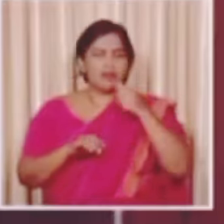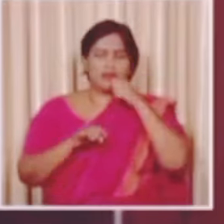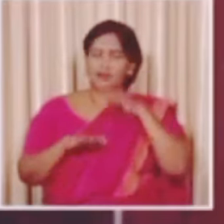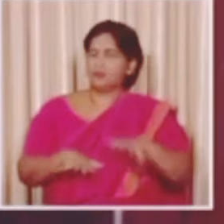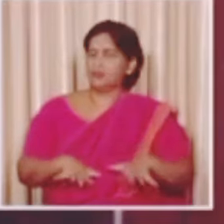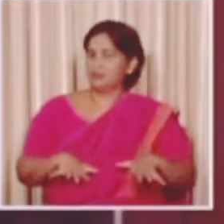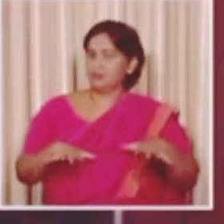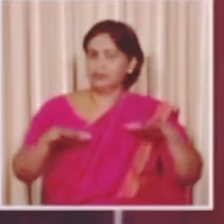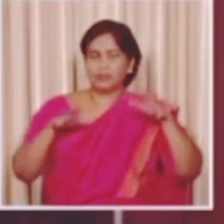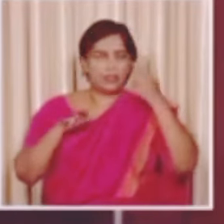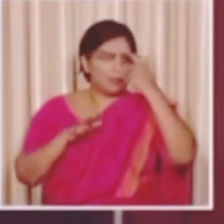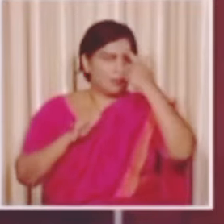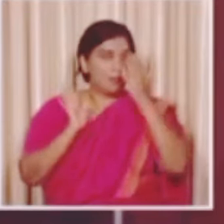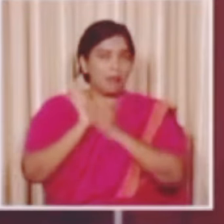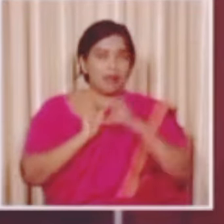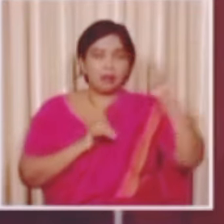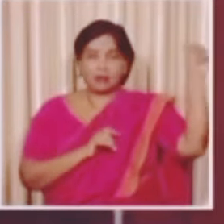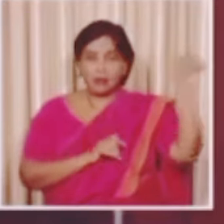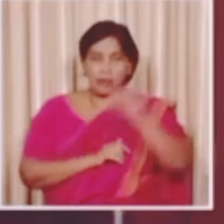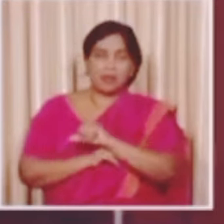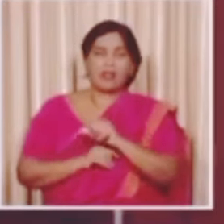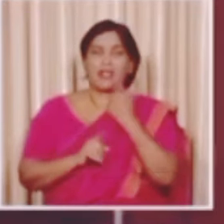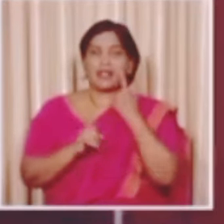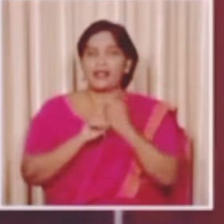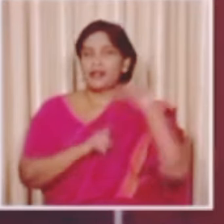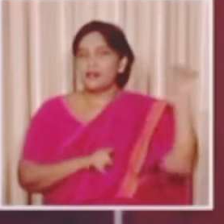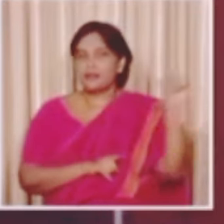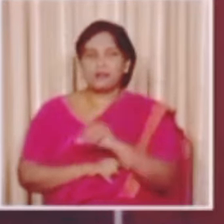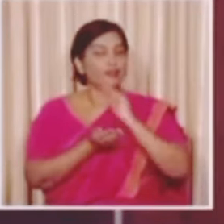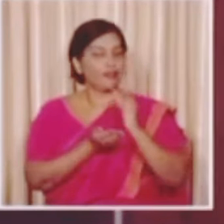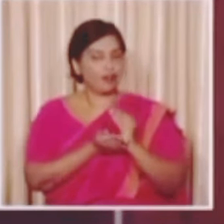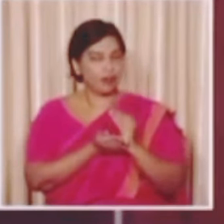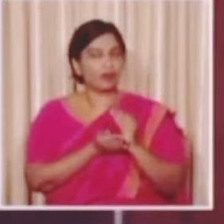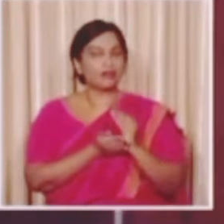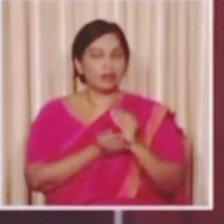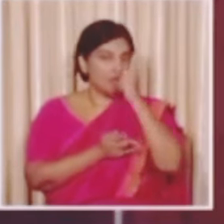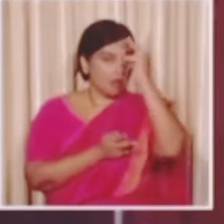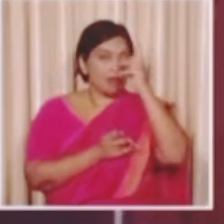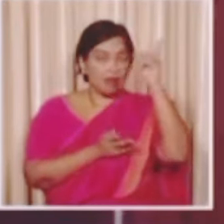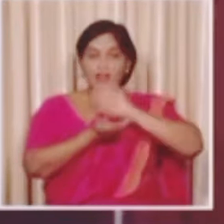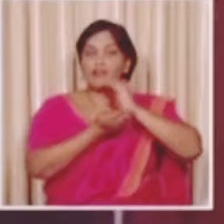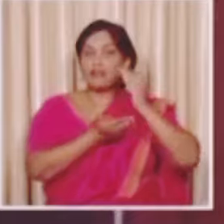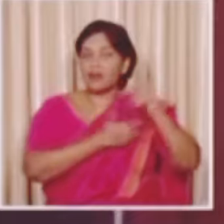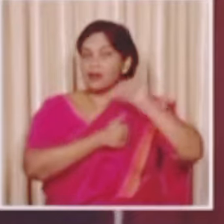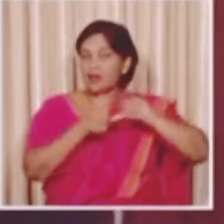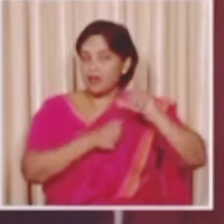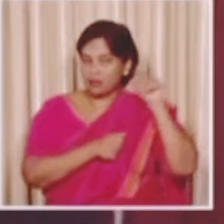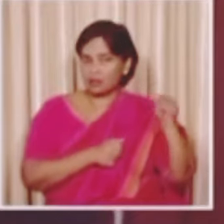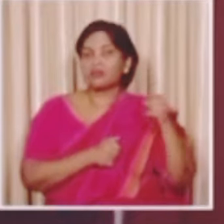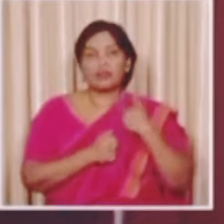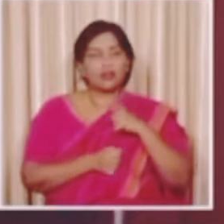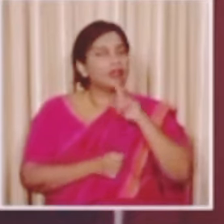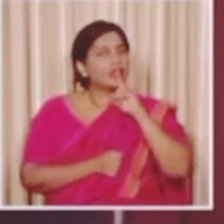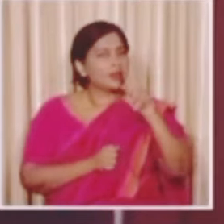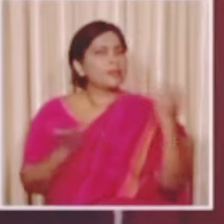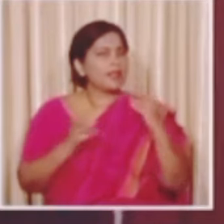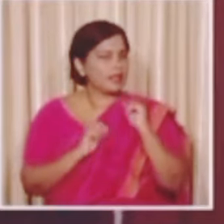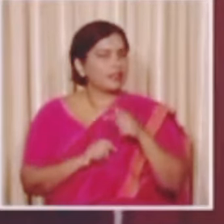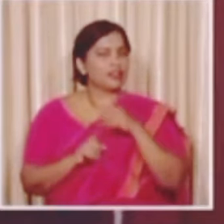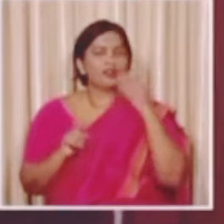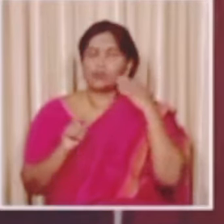නායකතුමනි. මාතලේ ඉඳලා එන වාහනයකටවත් නුවර දෙන්න බෑ. මම යෝජනා කරන කටාර ෆන්ඩ් එක වගේ ආයතනයකට අපිට බැරි ඇයි